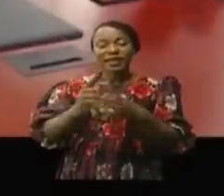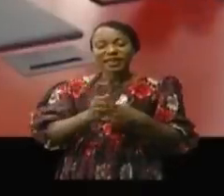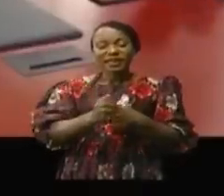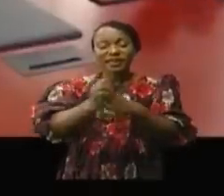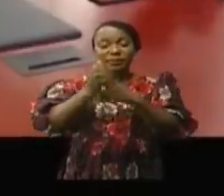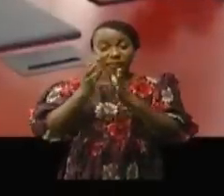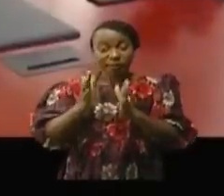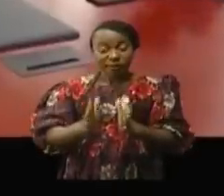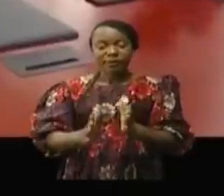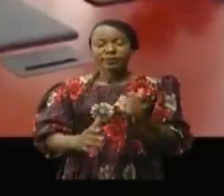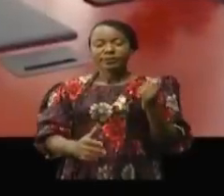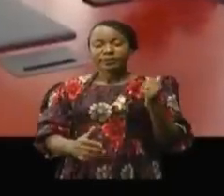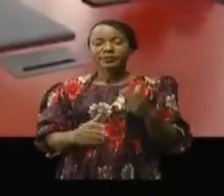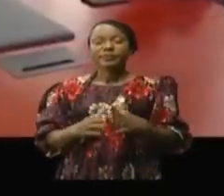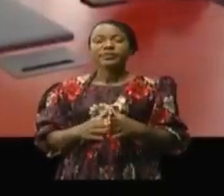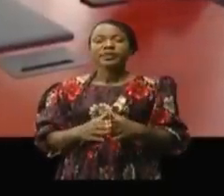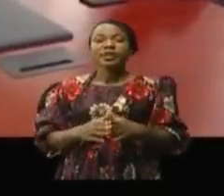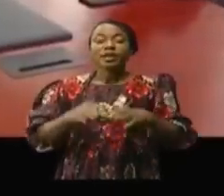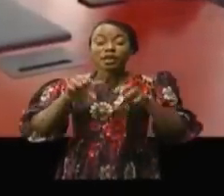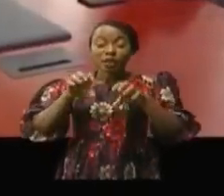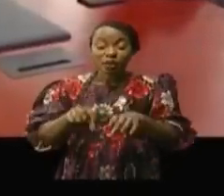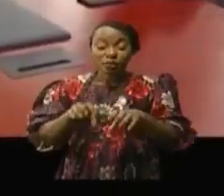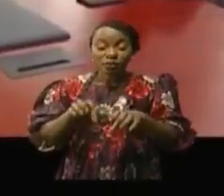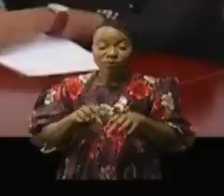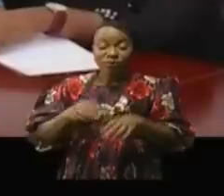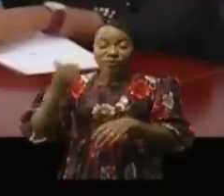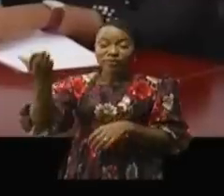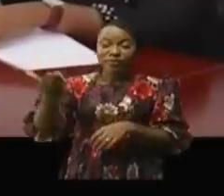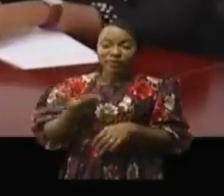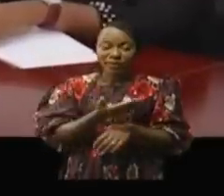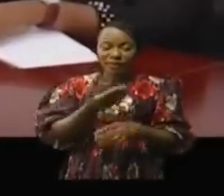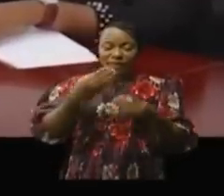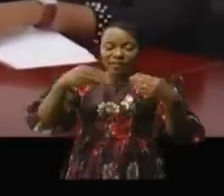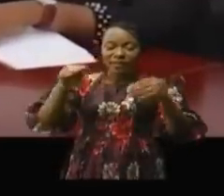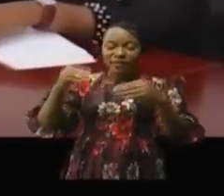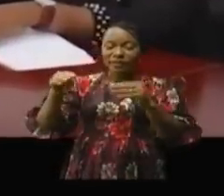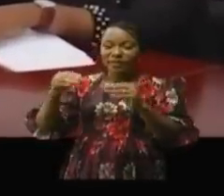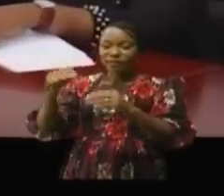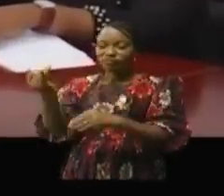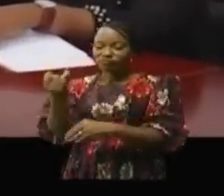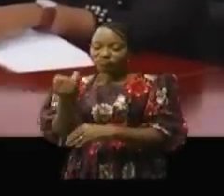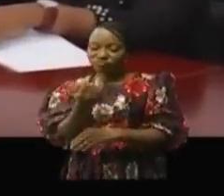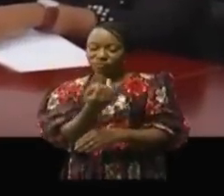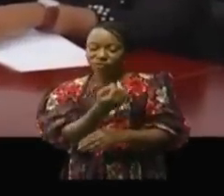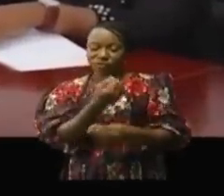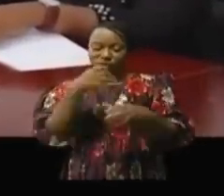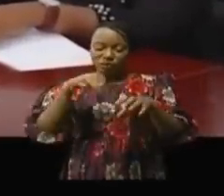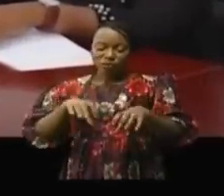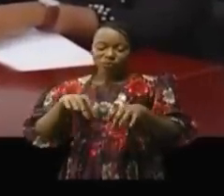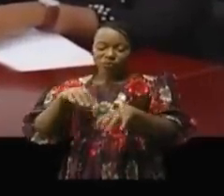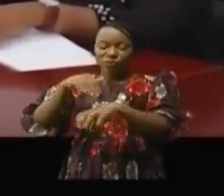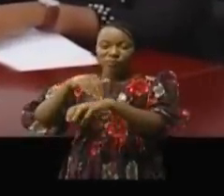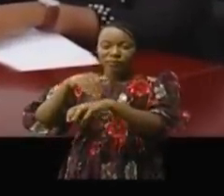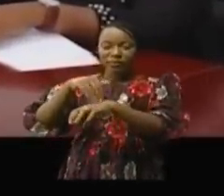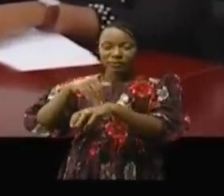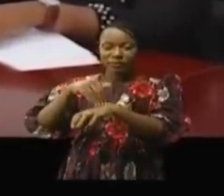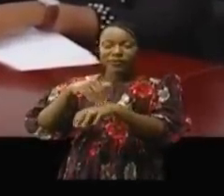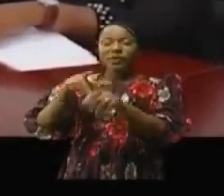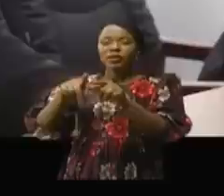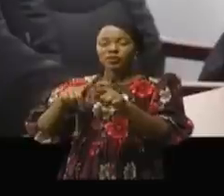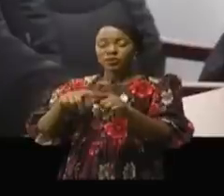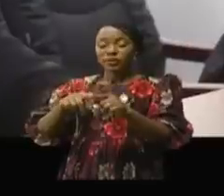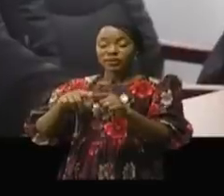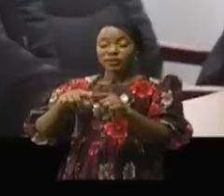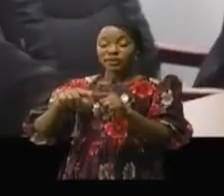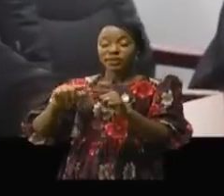La RDC invitée à la première édition de la Foire internationale de l'artisanat du Congo-Brazzaville. Une délégation